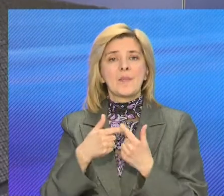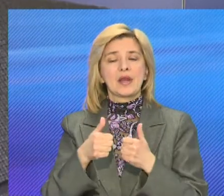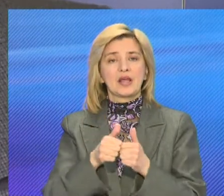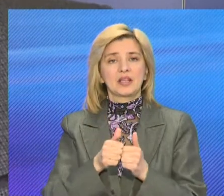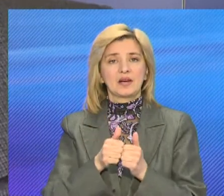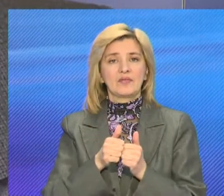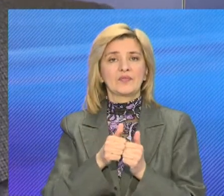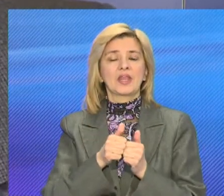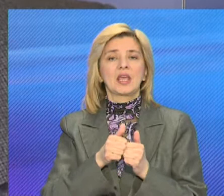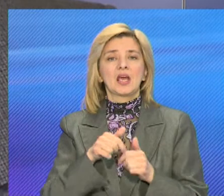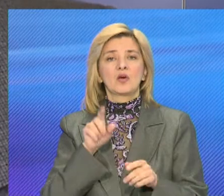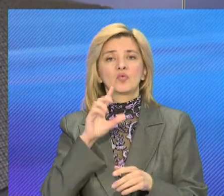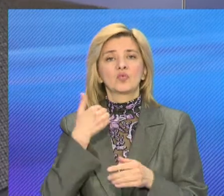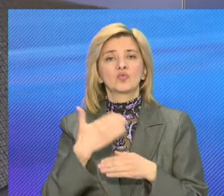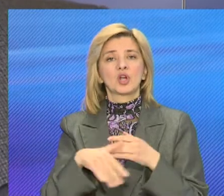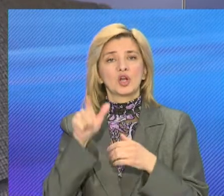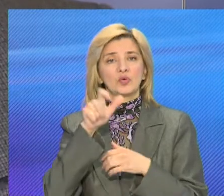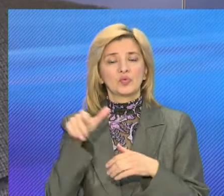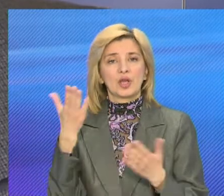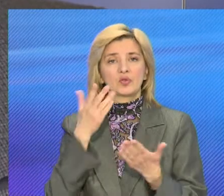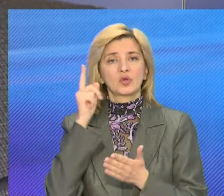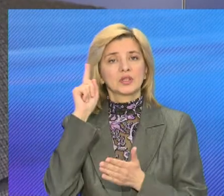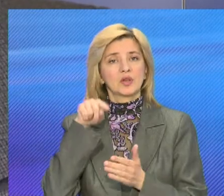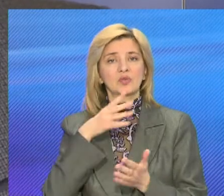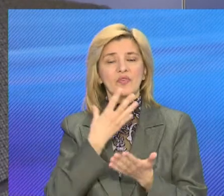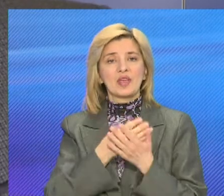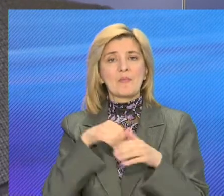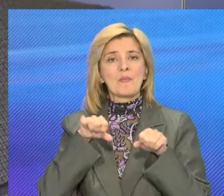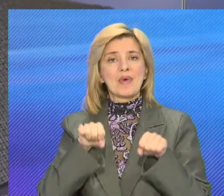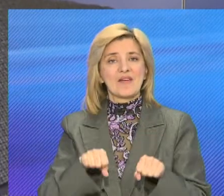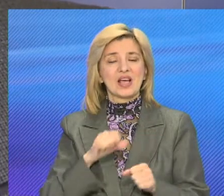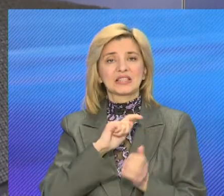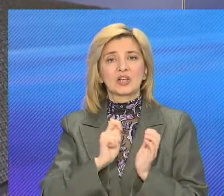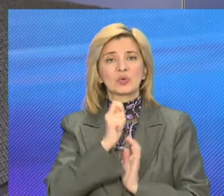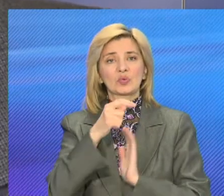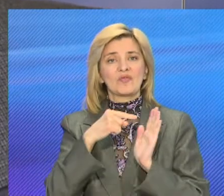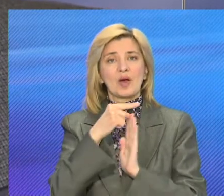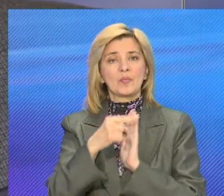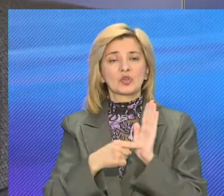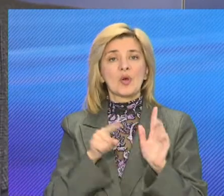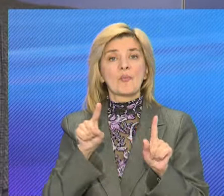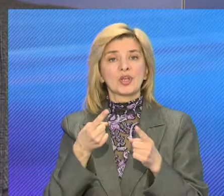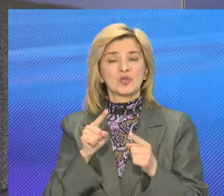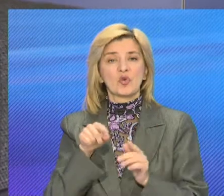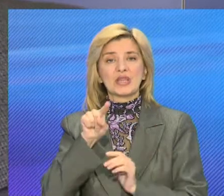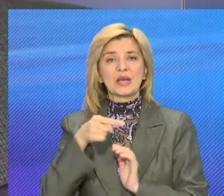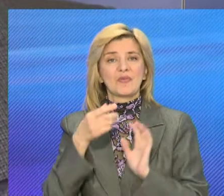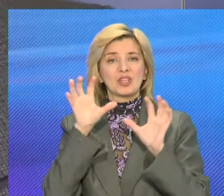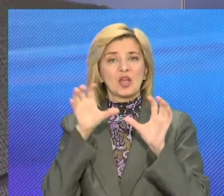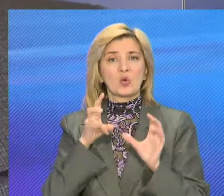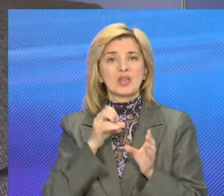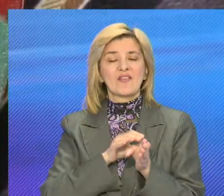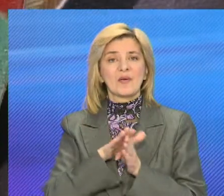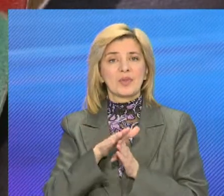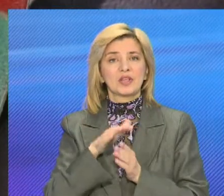новые требования, изучив свои права, которые им предоставлены, они задают совершенно обоснованные вопросы, почему требования закона не выполняются.